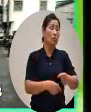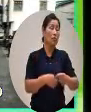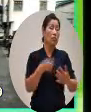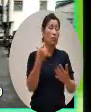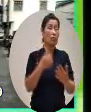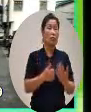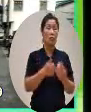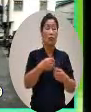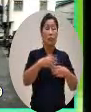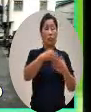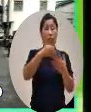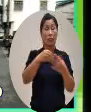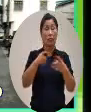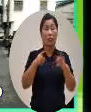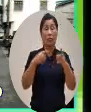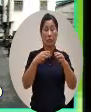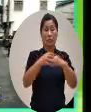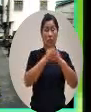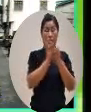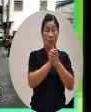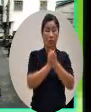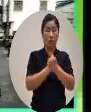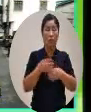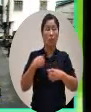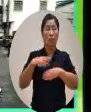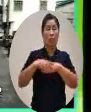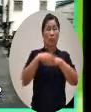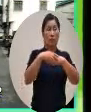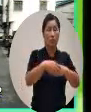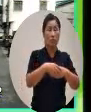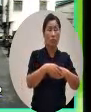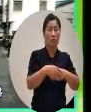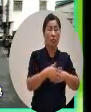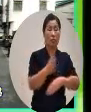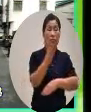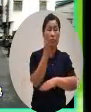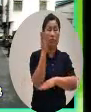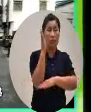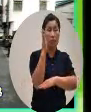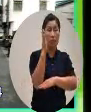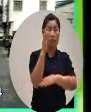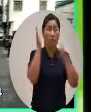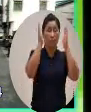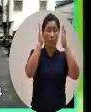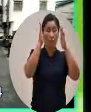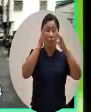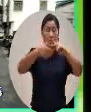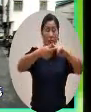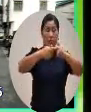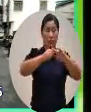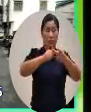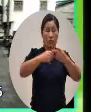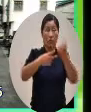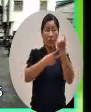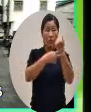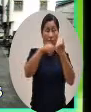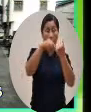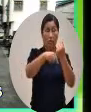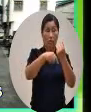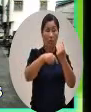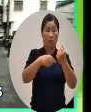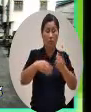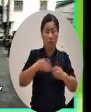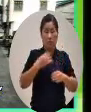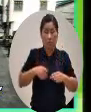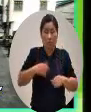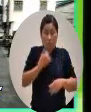朋友有一次車從我離去這個政行里從實踐路進去其實這個地方車